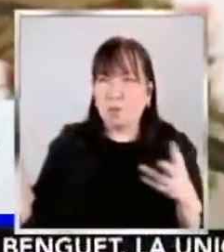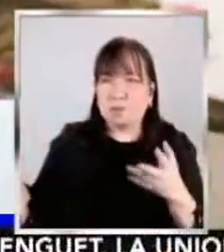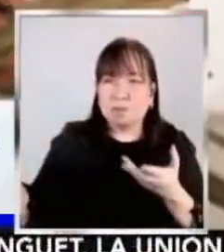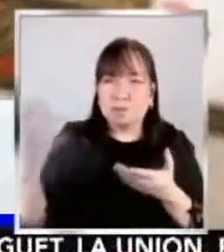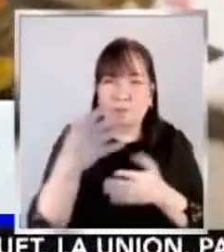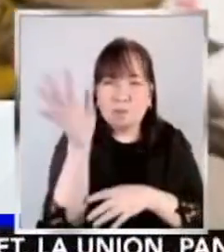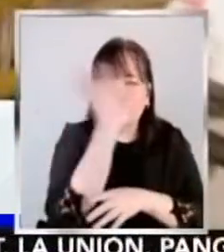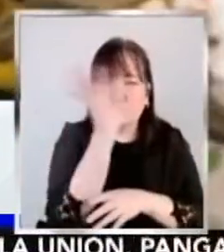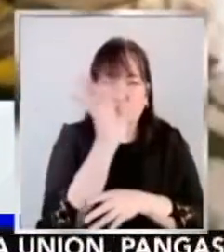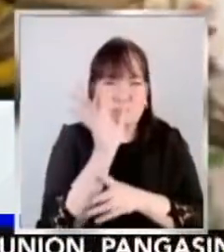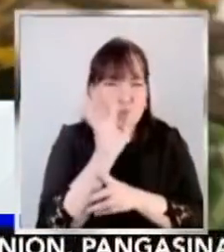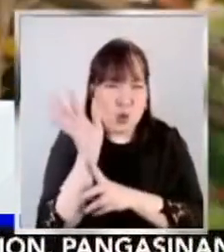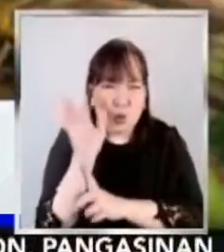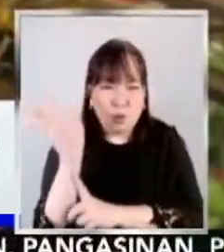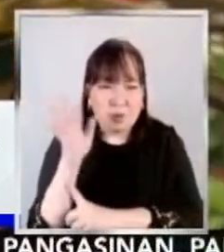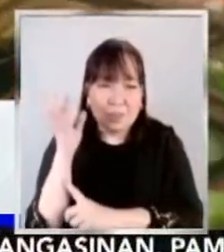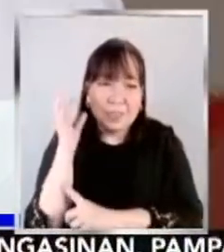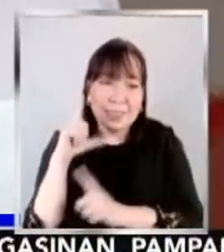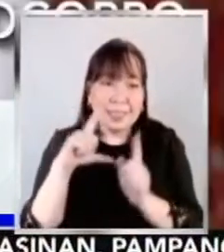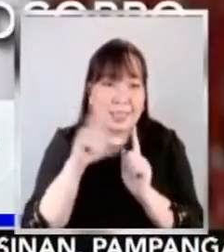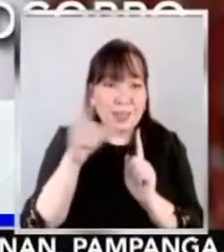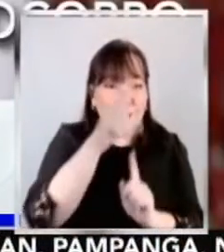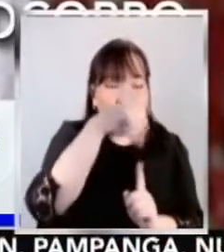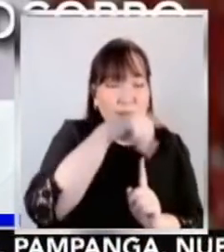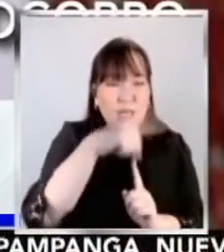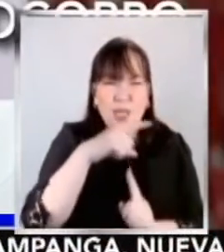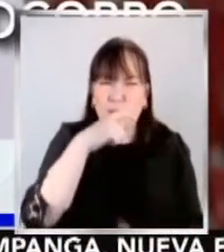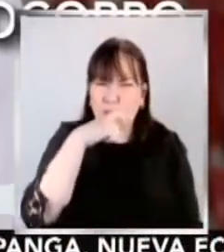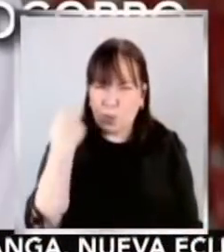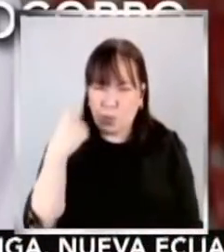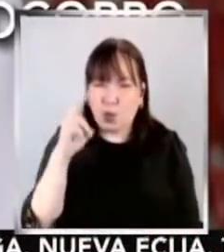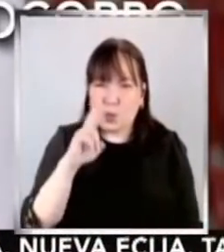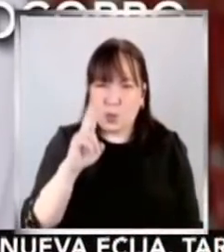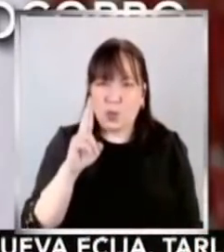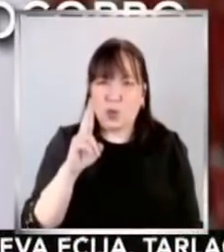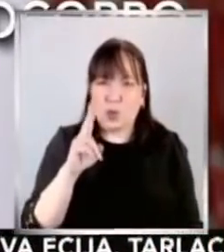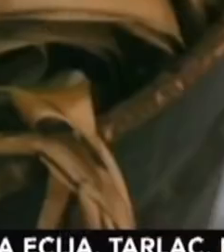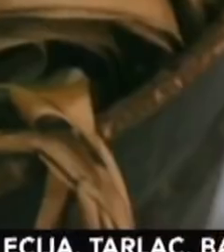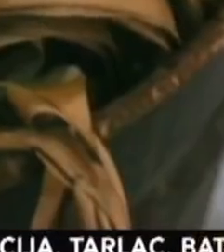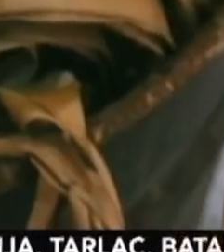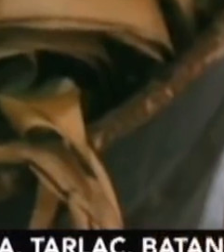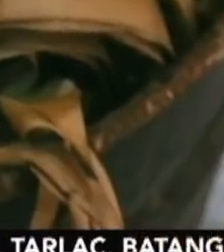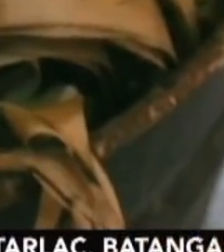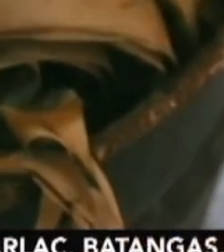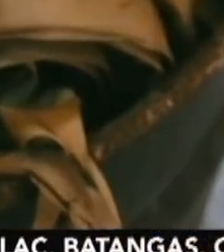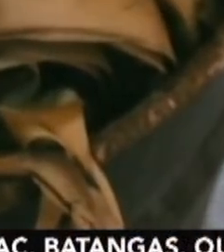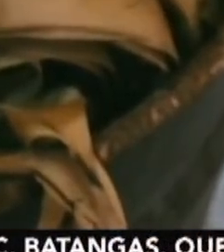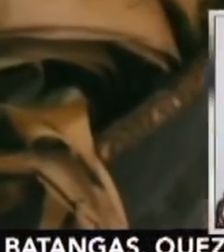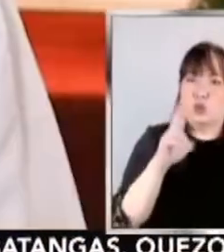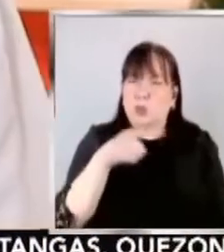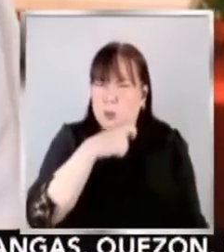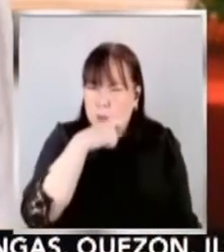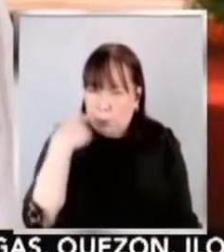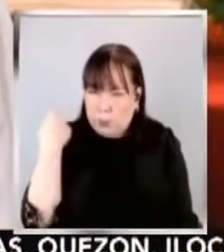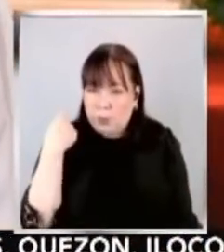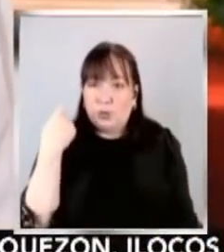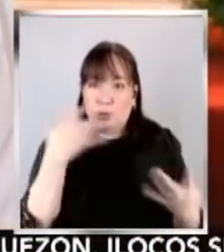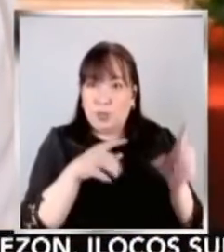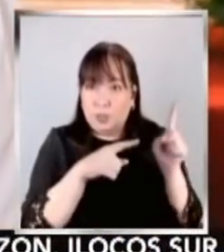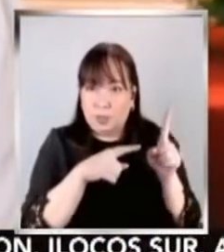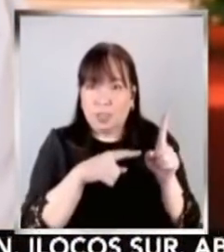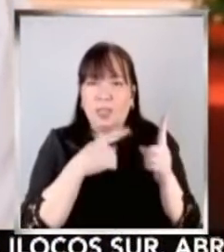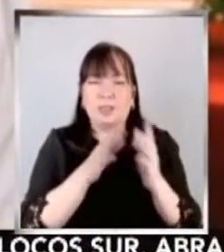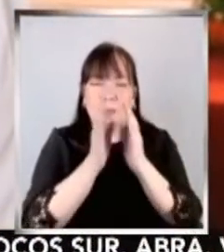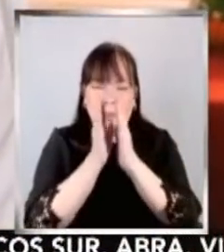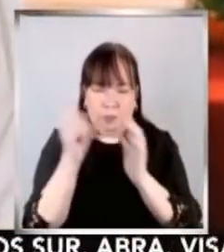limited yung mga ginamit na palaspas last year kasi bawal pa yung mga tao na pumunta ng simbahan. Ang mga natuyong palaspas at dahon, dinasalan muna